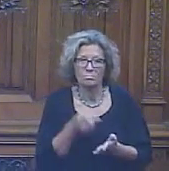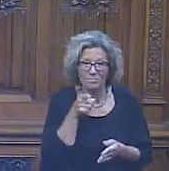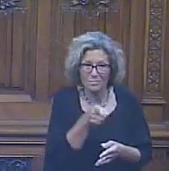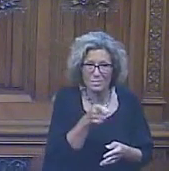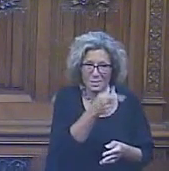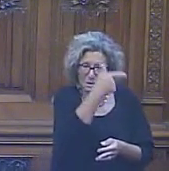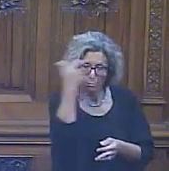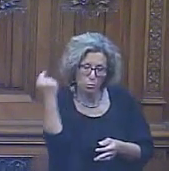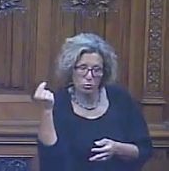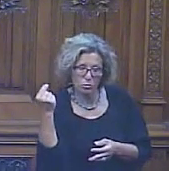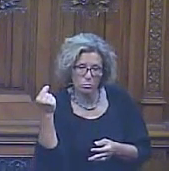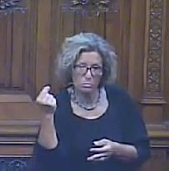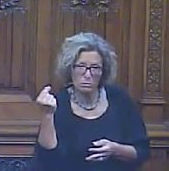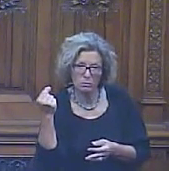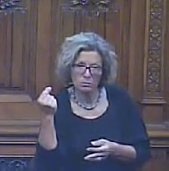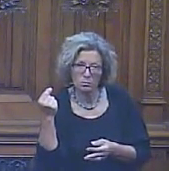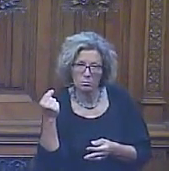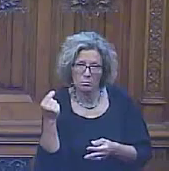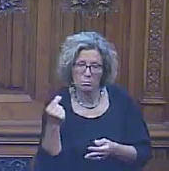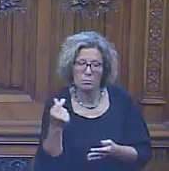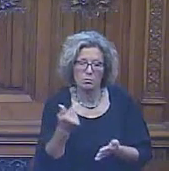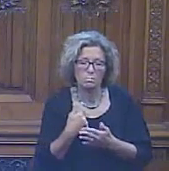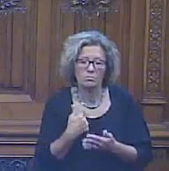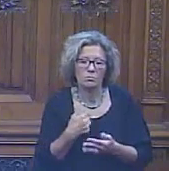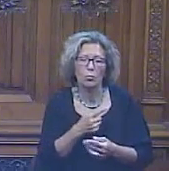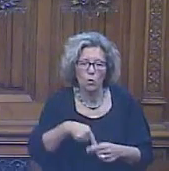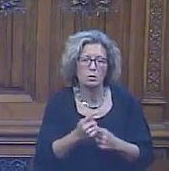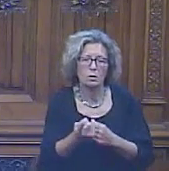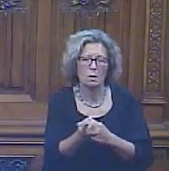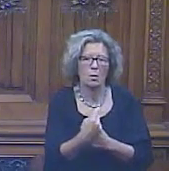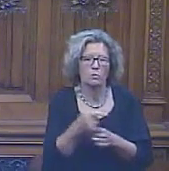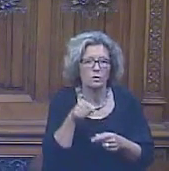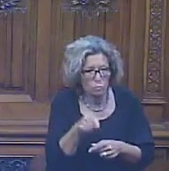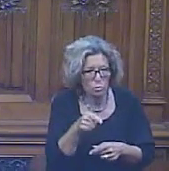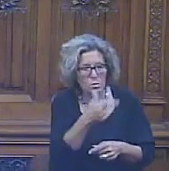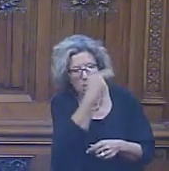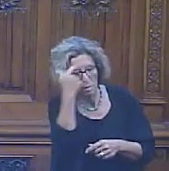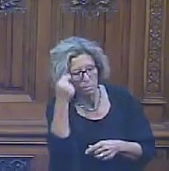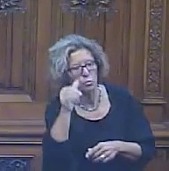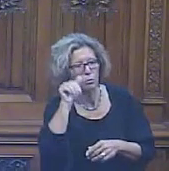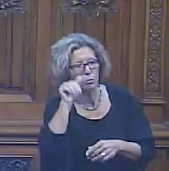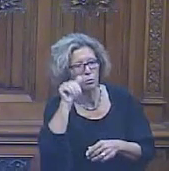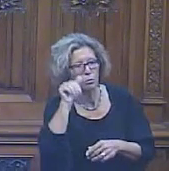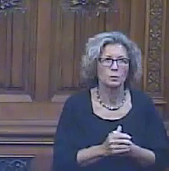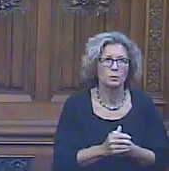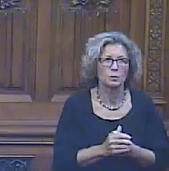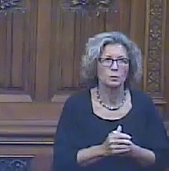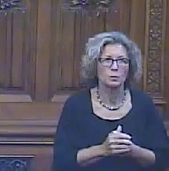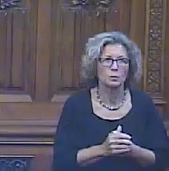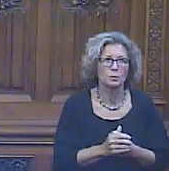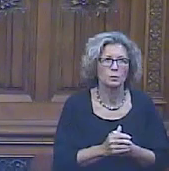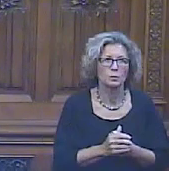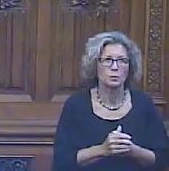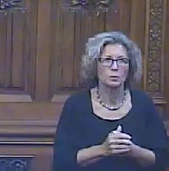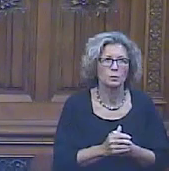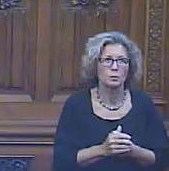diese, und das ist unser Auftrag, für diese Menschen sollten wir da sein und Lösungen